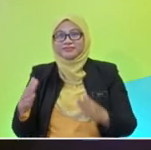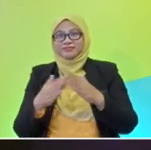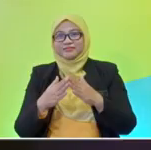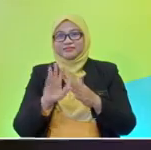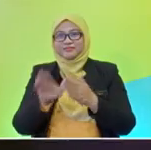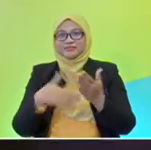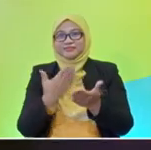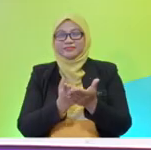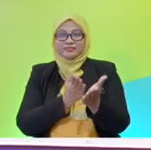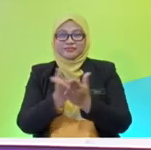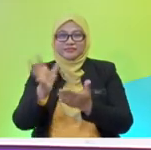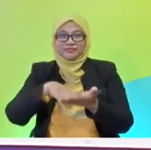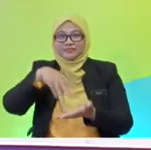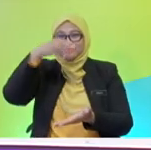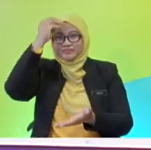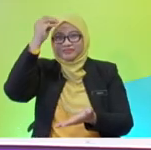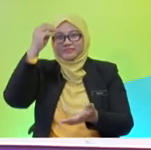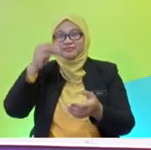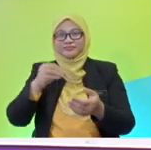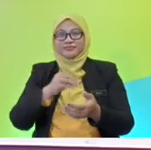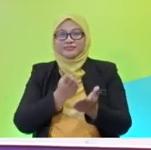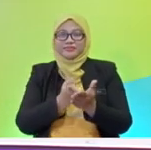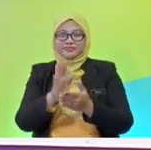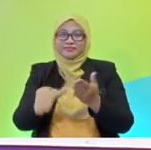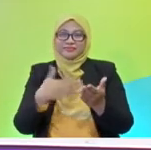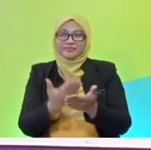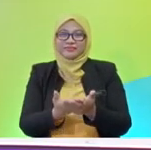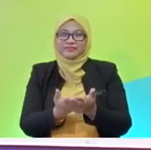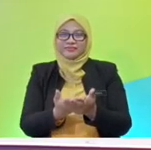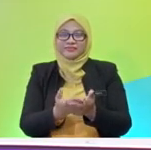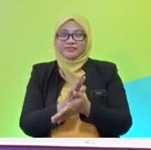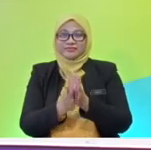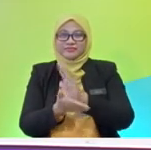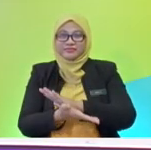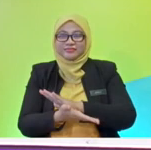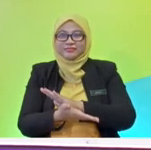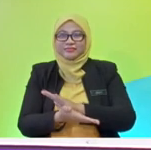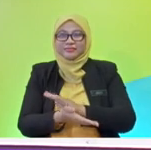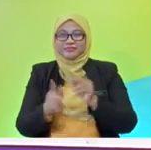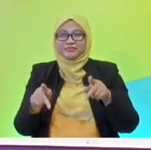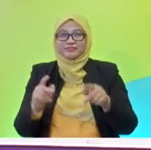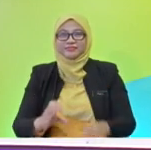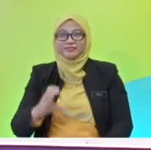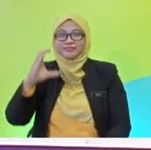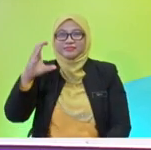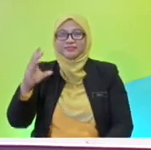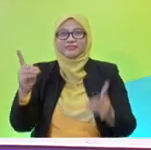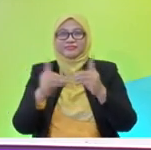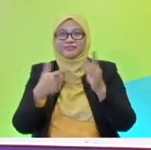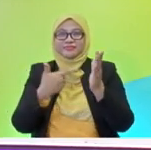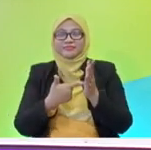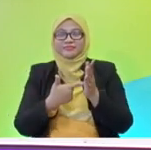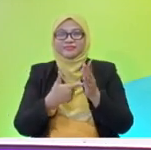teruskan pembelajaran tentunya kita semua ingin menjadi murid yang cemerlang namanya hanifsun Insyaallah kita akan jumpa lagi di mana